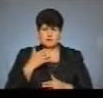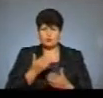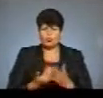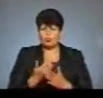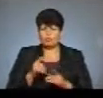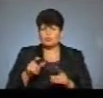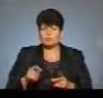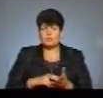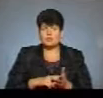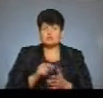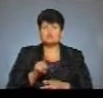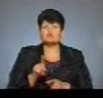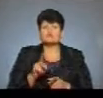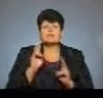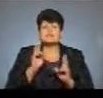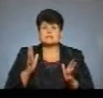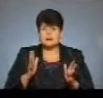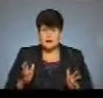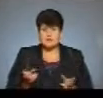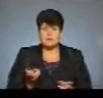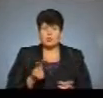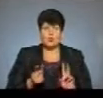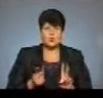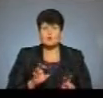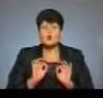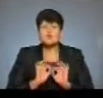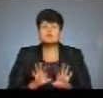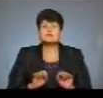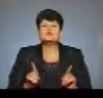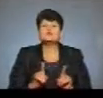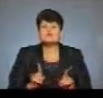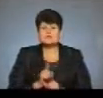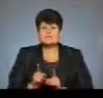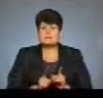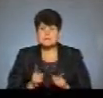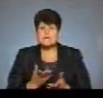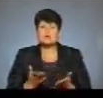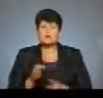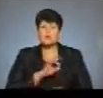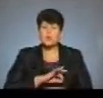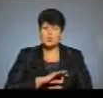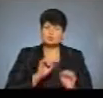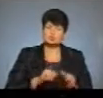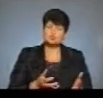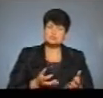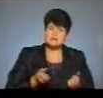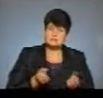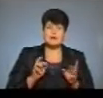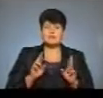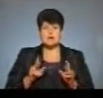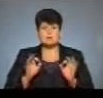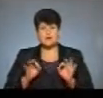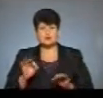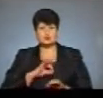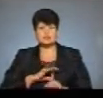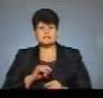чого вони не знають. І ми виходимо розказати, що саме змінилося, яку користь вони для себе можуть отримати, як правильно скористатися